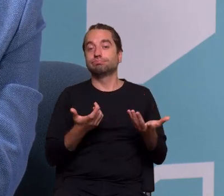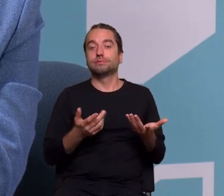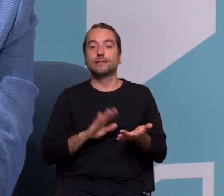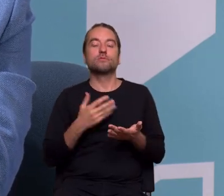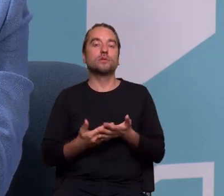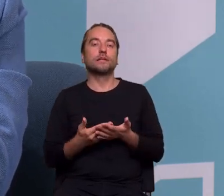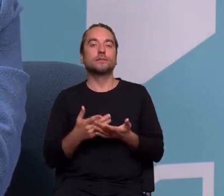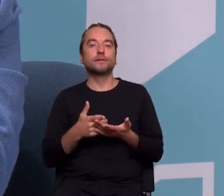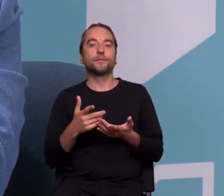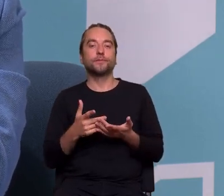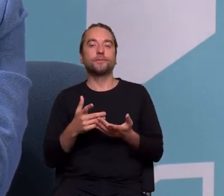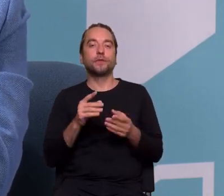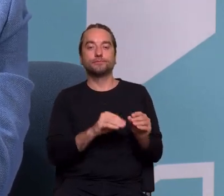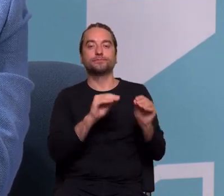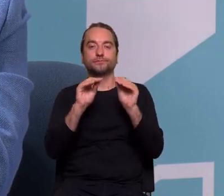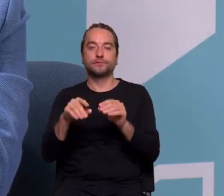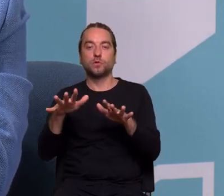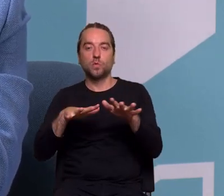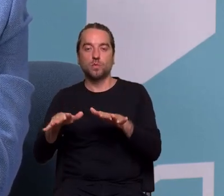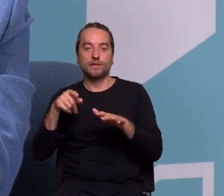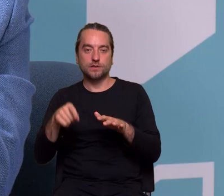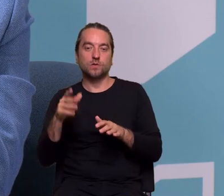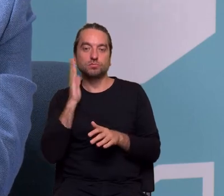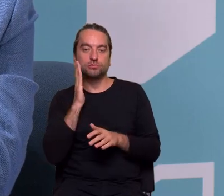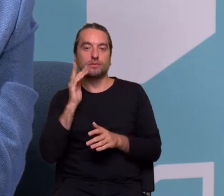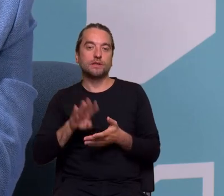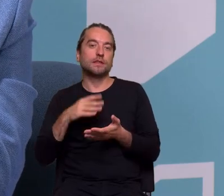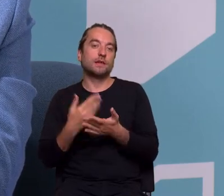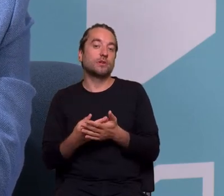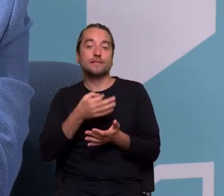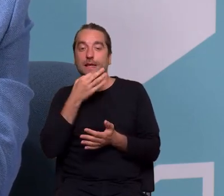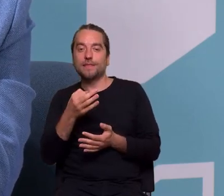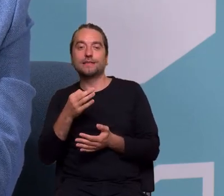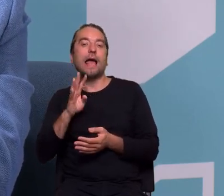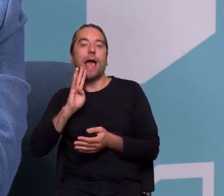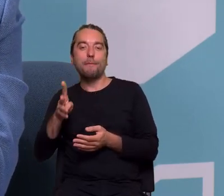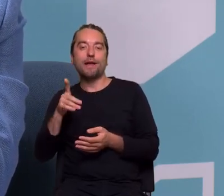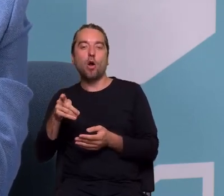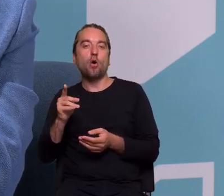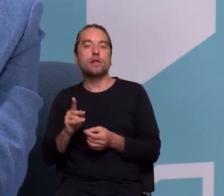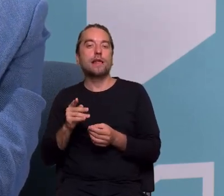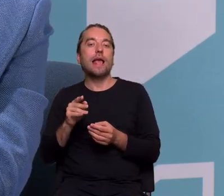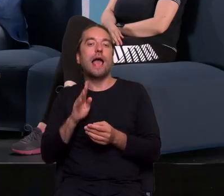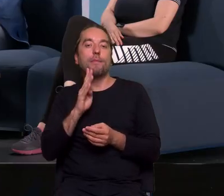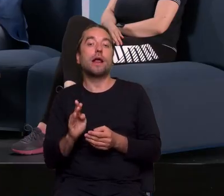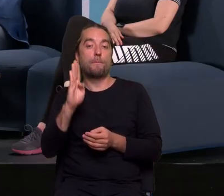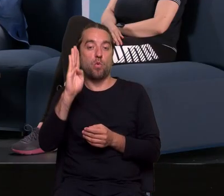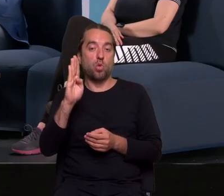na czyjeś? No, pewnie należałoby zapytać o to Amerykanów z Północnej Ameryki, bo oni się wprowadzili do kogoś bez pytania.